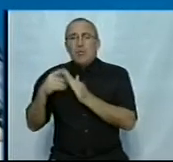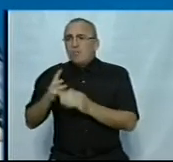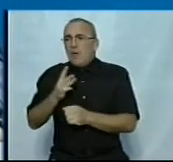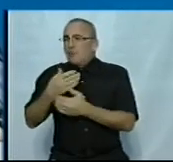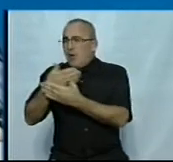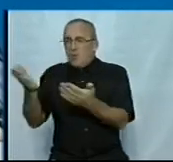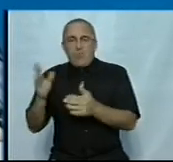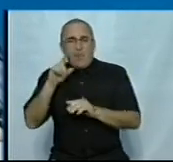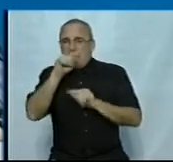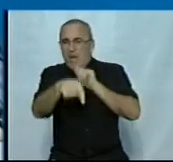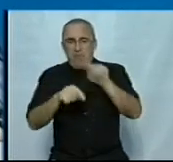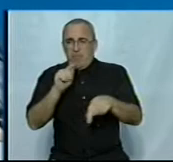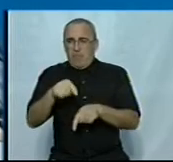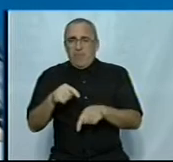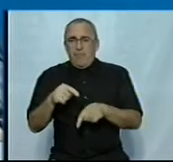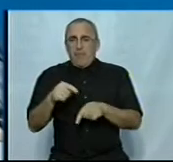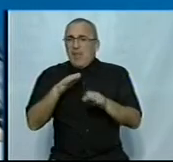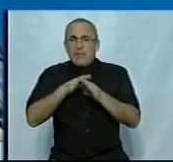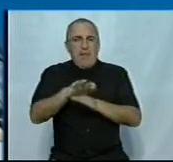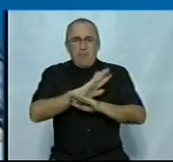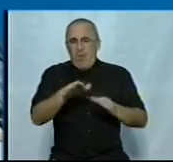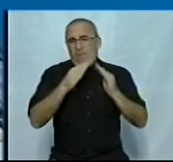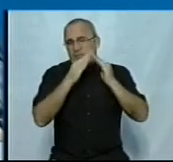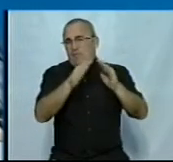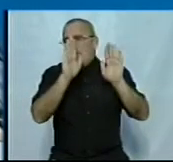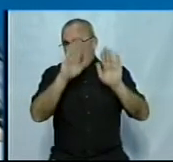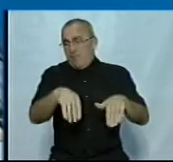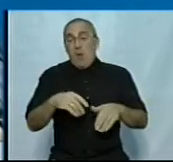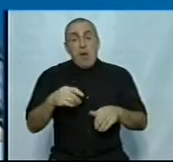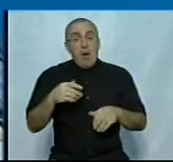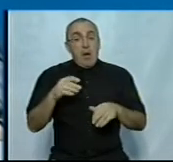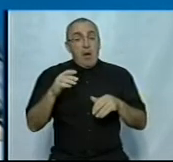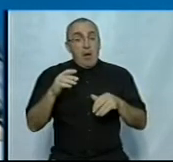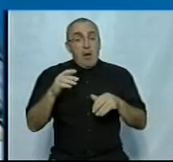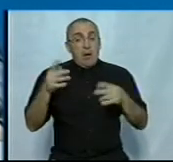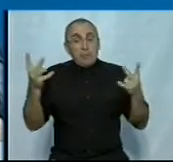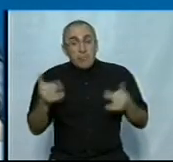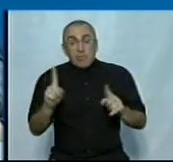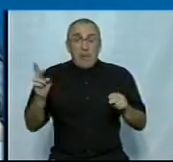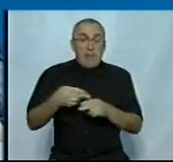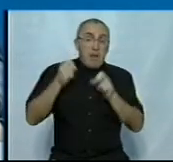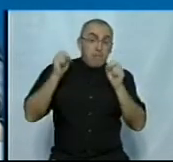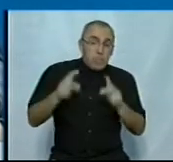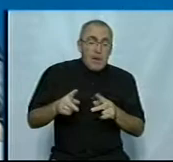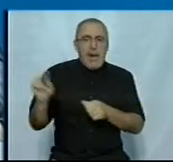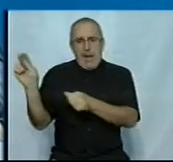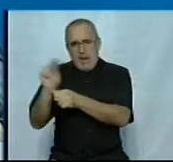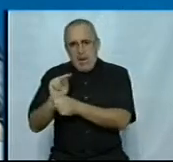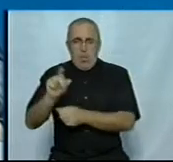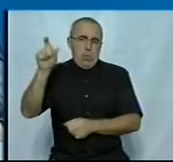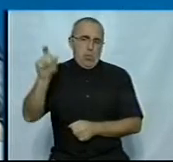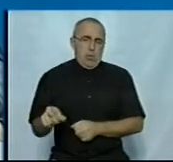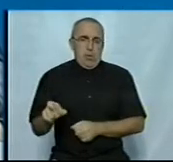краще стоять незаповненими. Але в нас буде можливість в разі небезпеки вилікувати